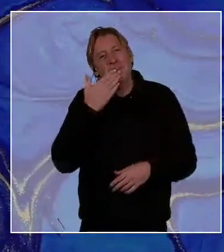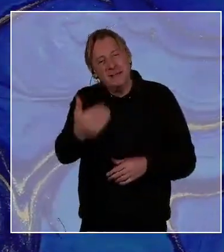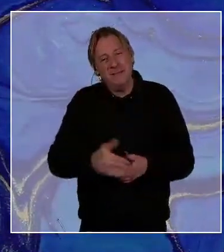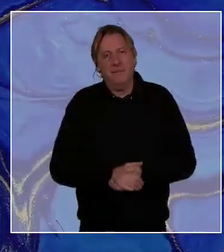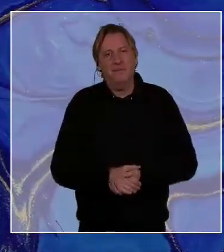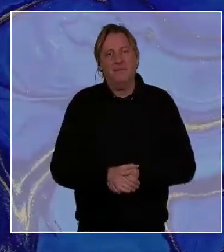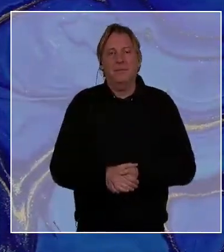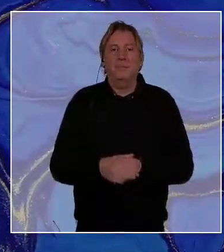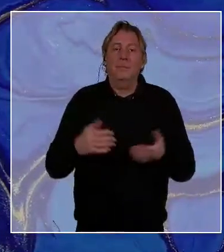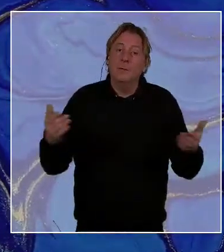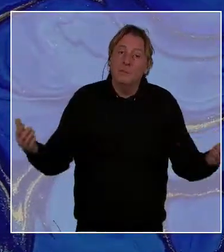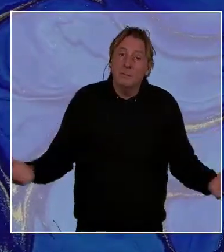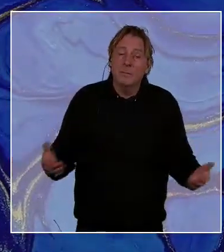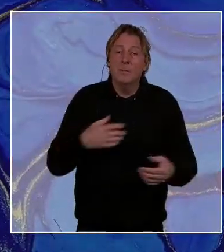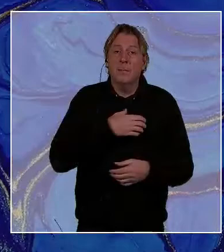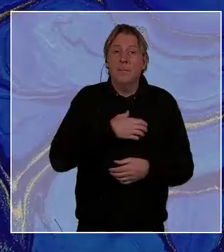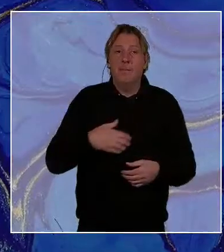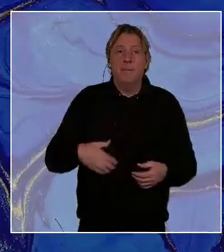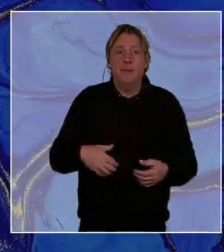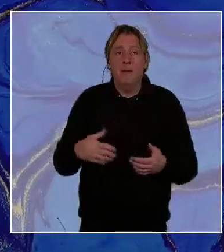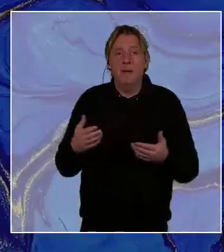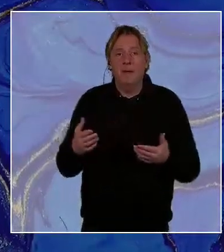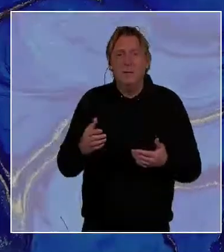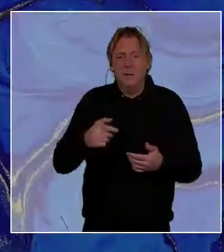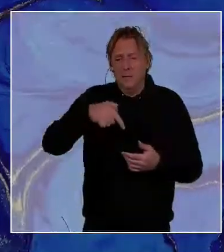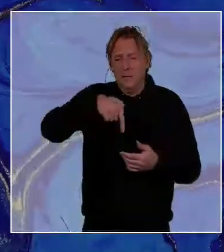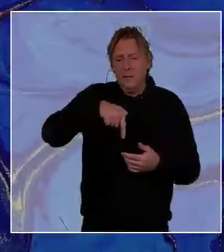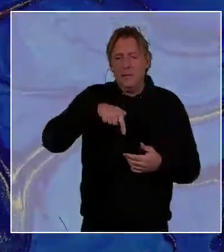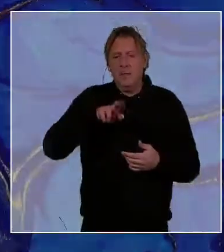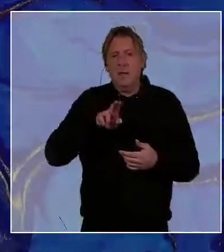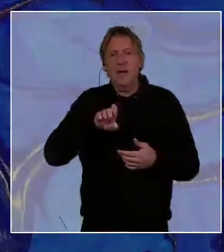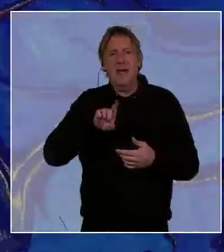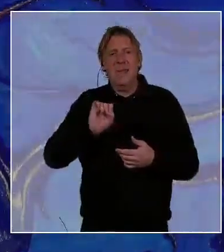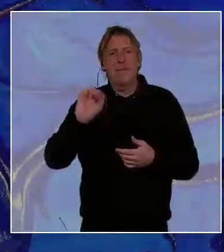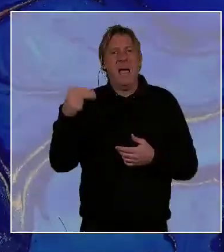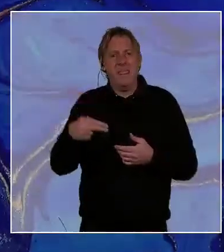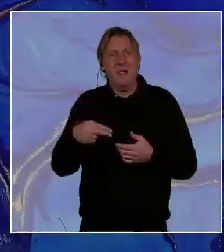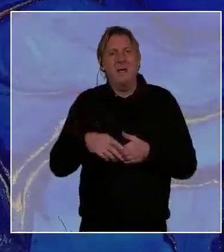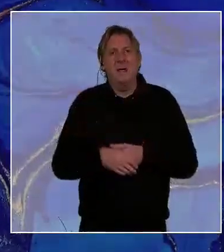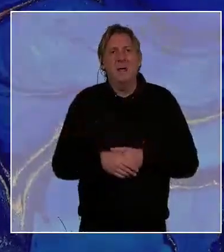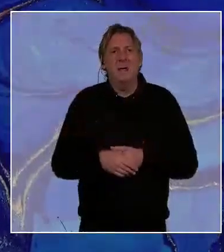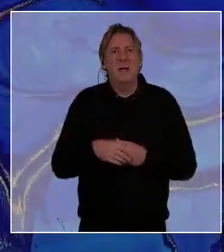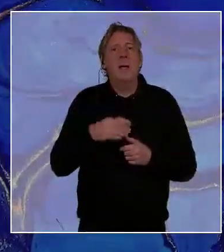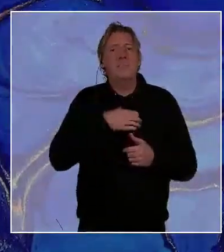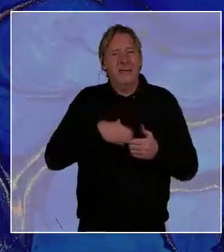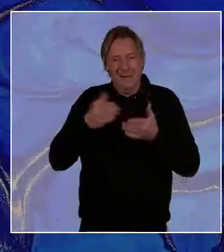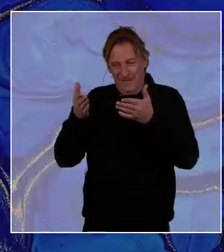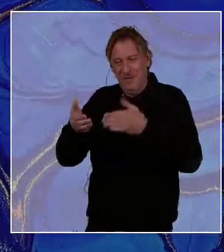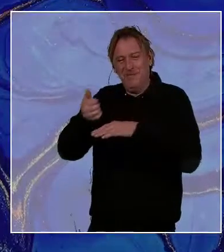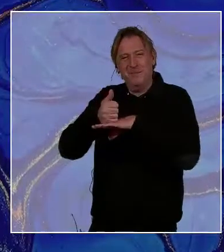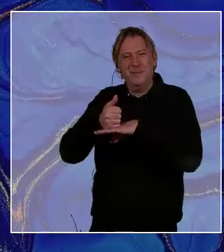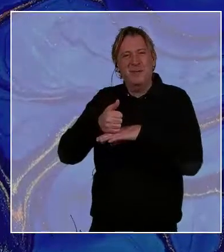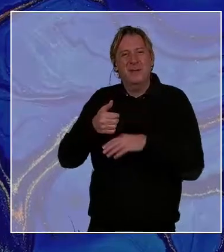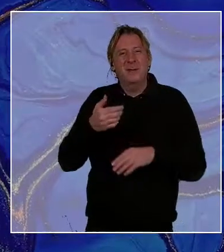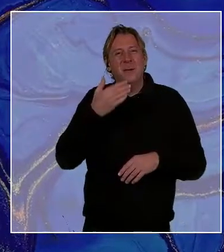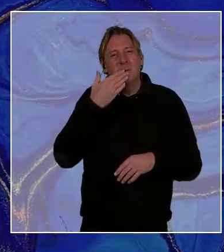Bien, alors je crois que le maire de Kalimann pourrait maintenant se joindre à nous. Est-ce que vous êtes là? Très bien.